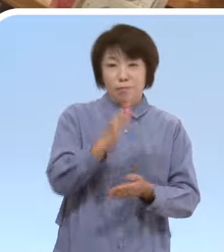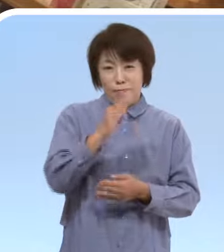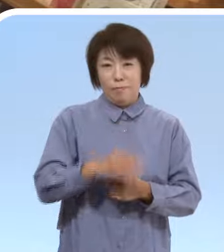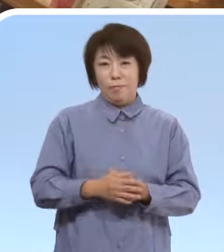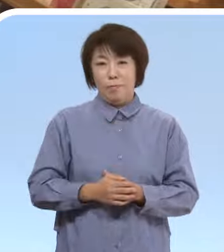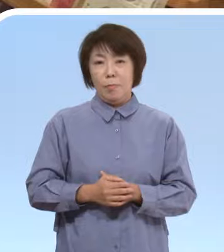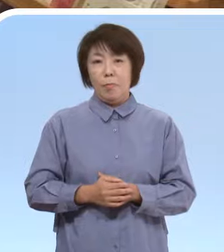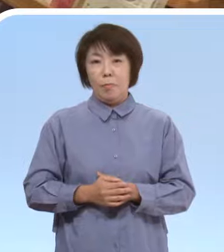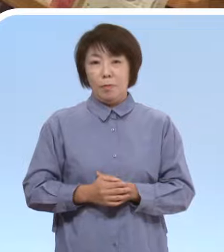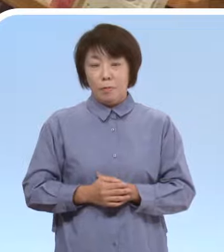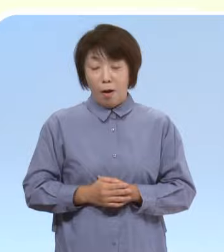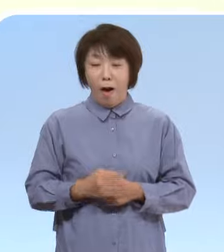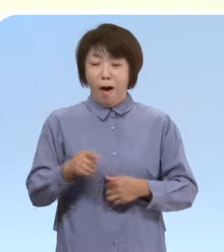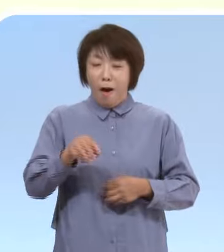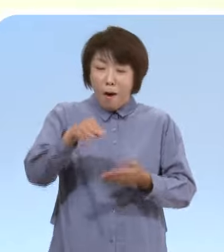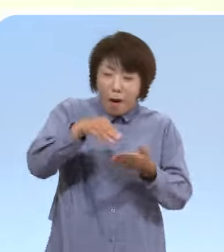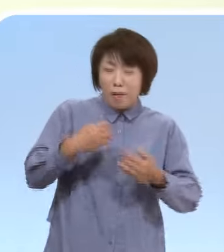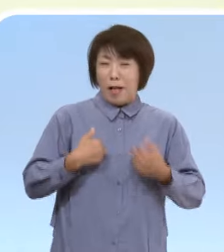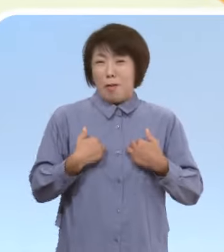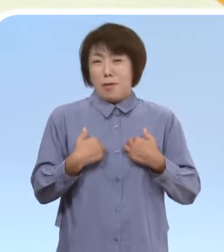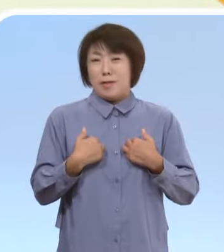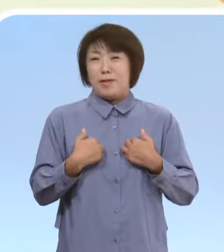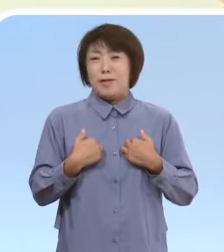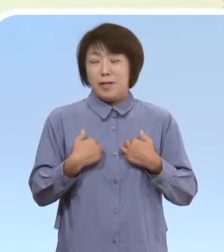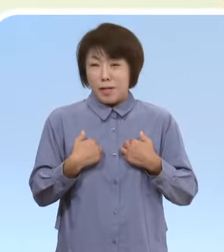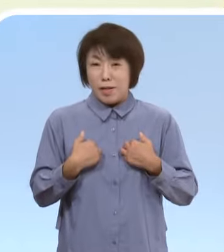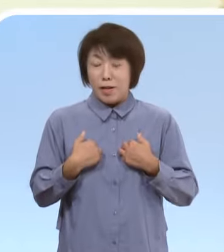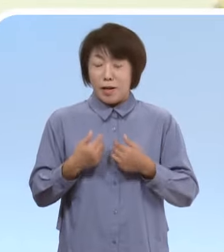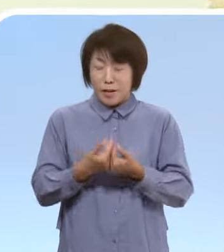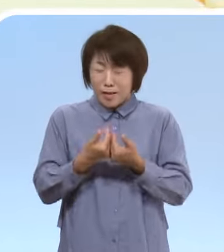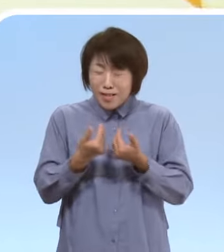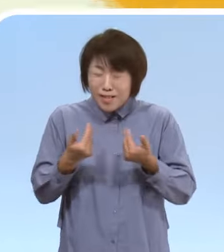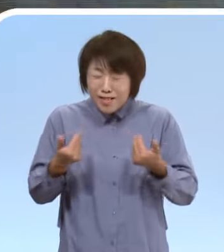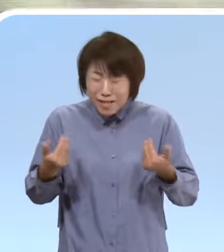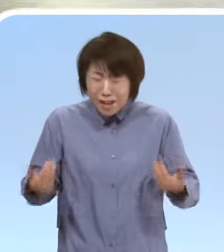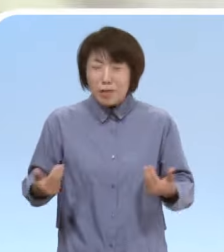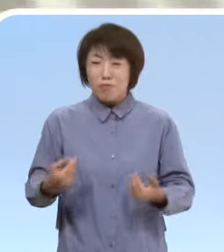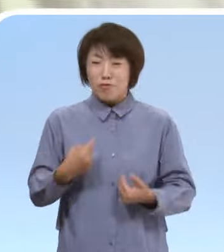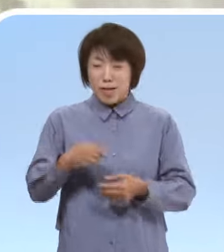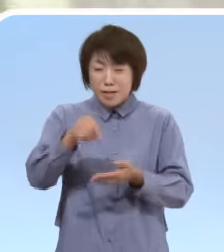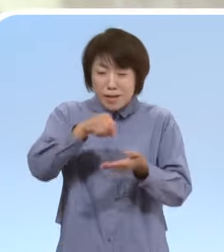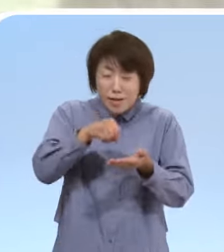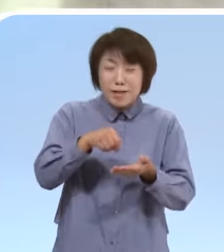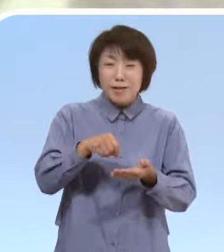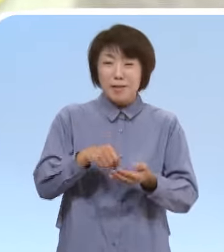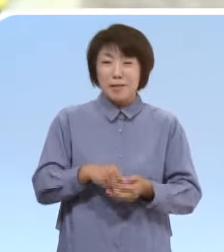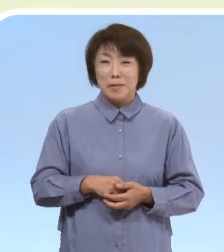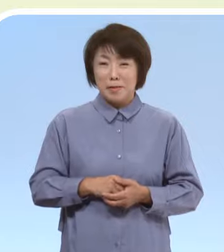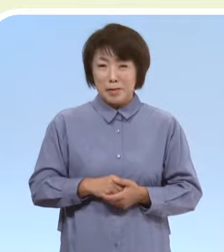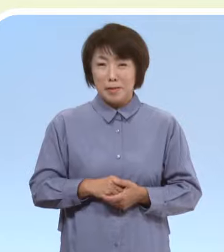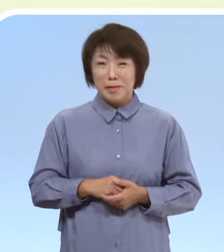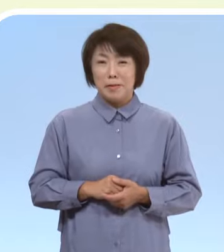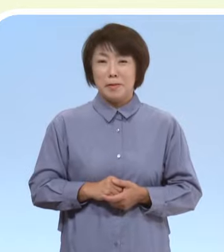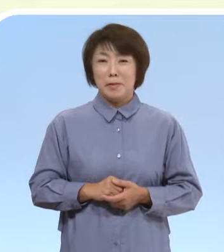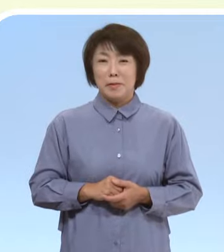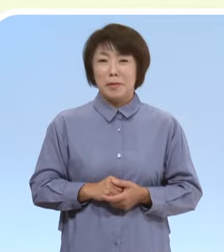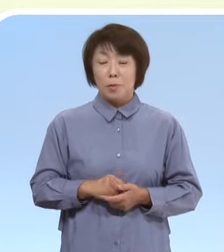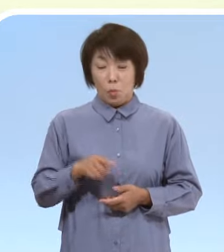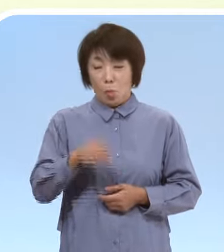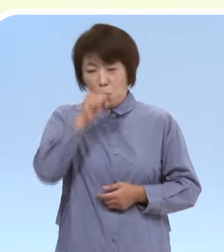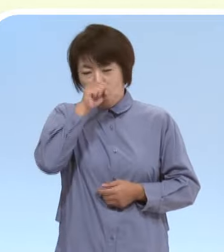はい、おー、楽しい、 ありがとうございます、 いつぶりや、こんな感動、いい感じ